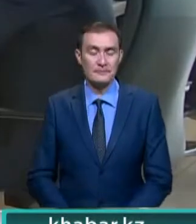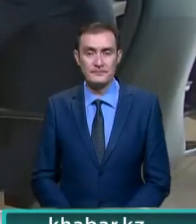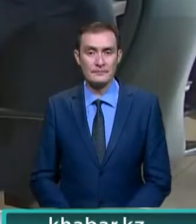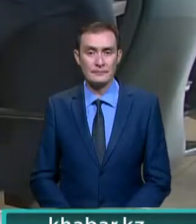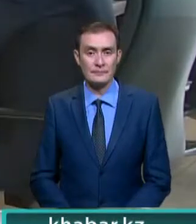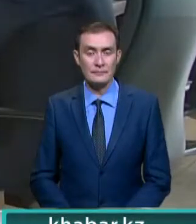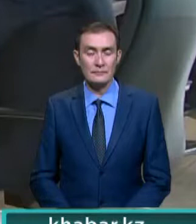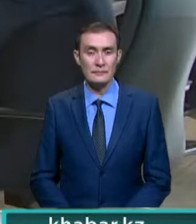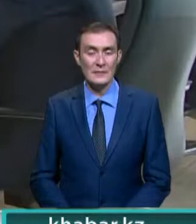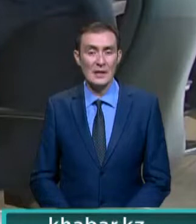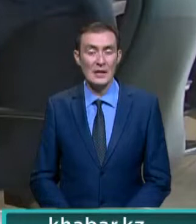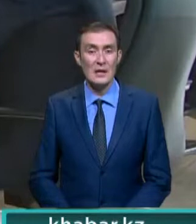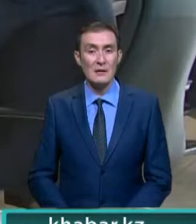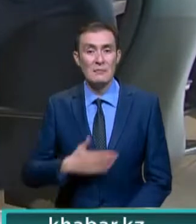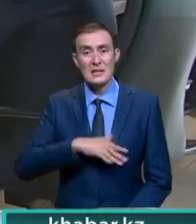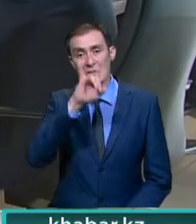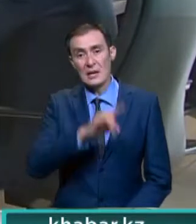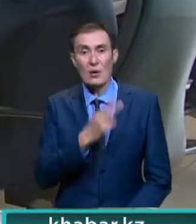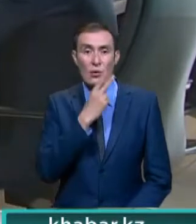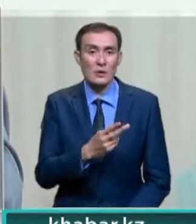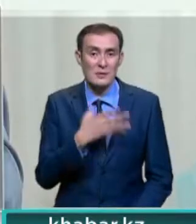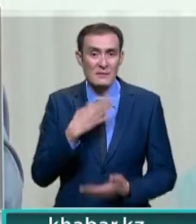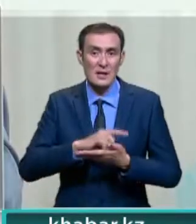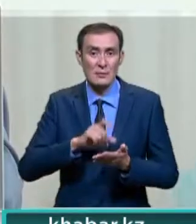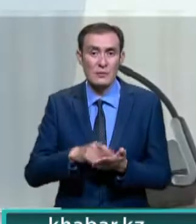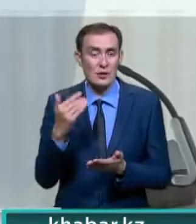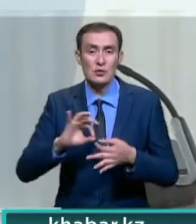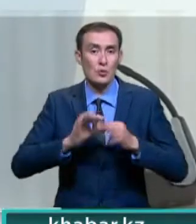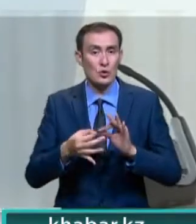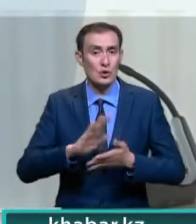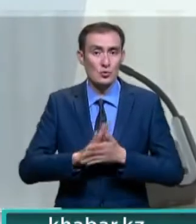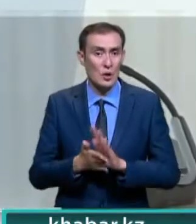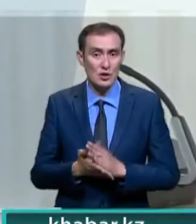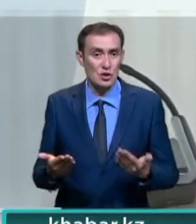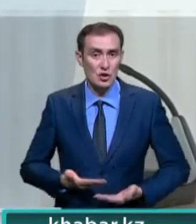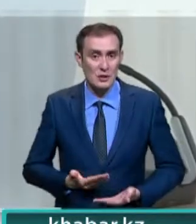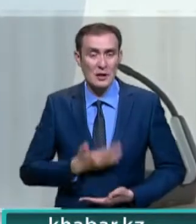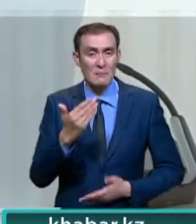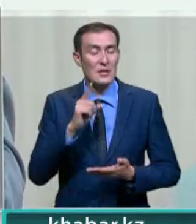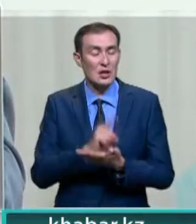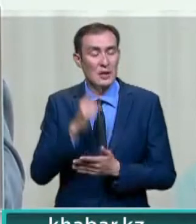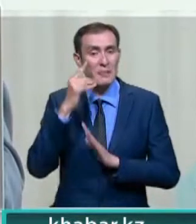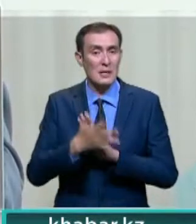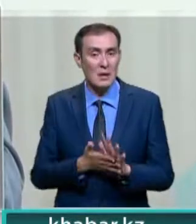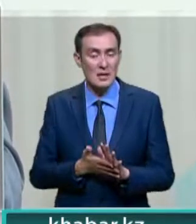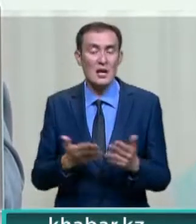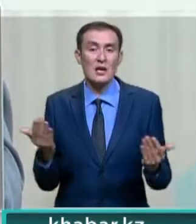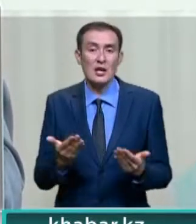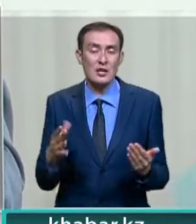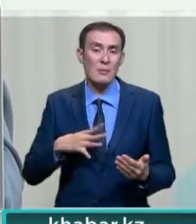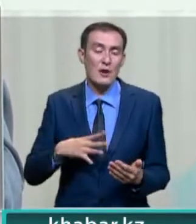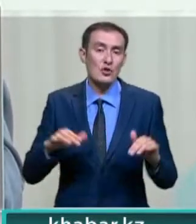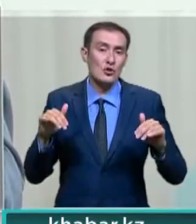за окнами наших кабинетов развивается по сложной траектории. Сейчас ведь мы вынуждены принимать какие-то решения, связанные